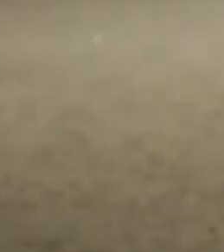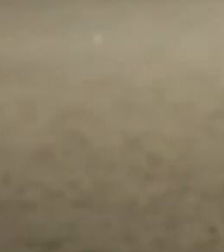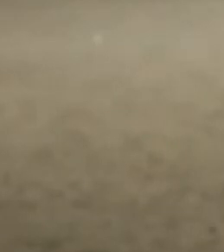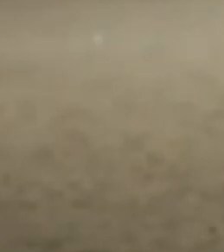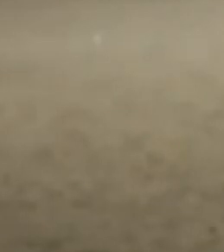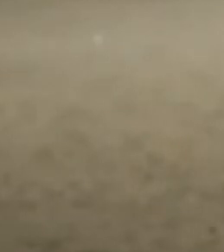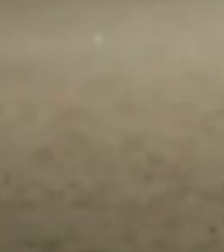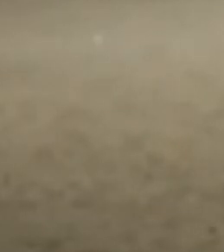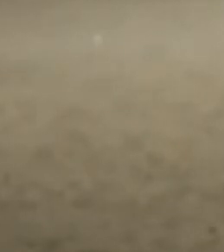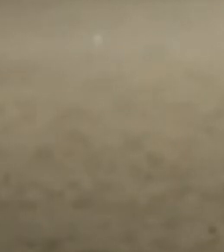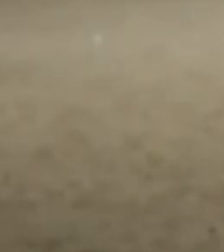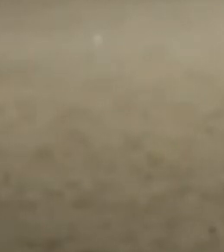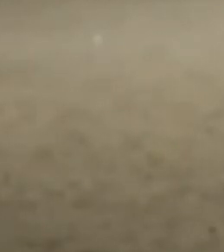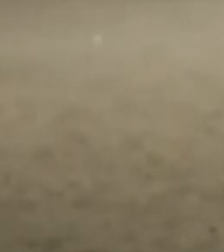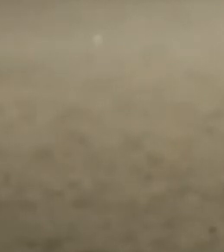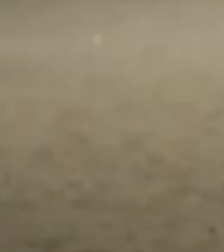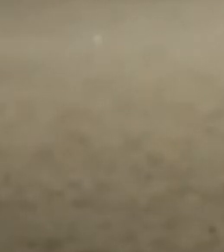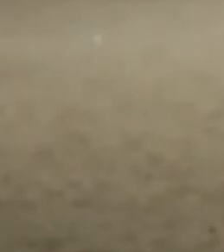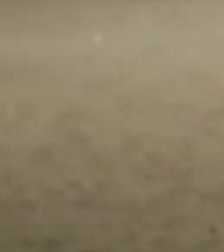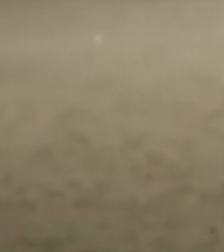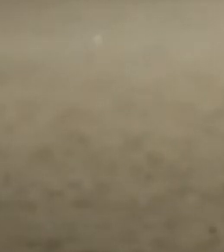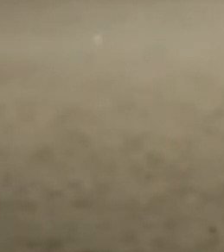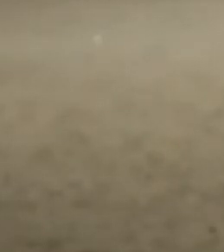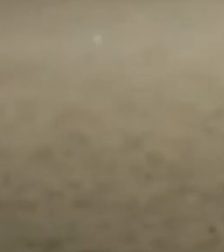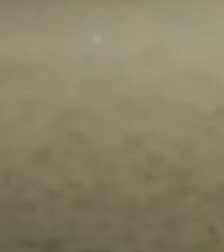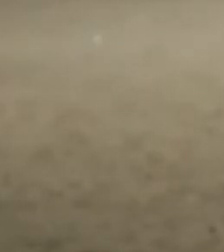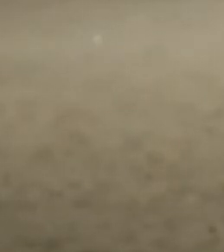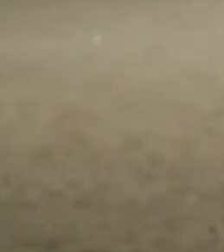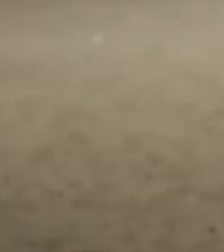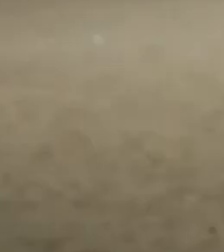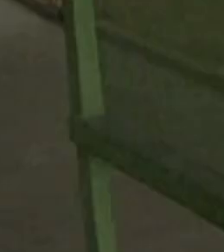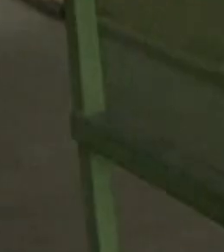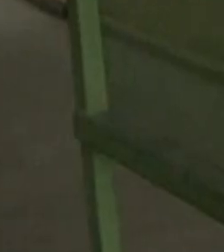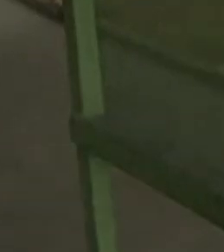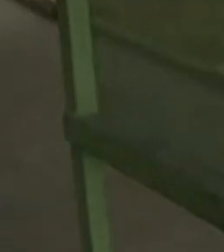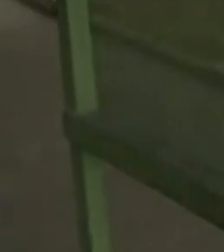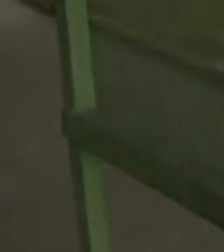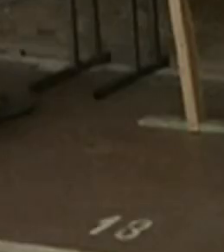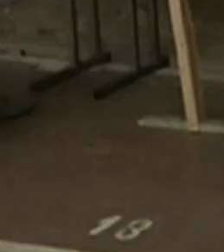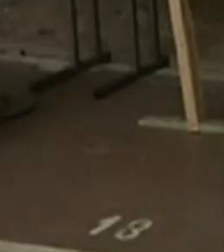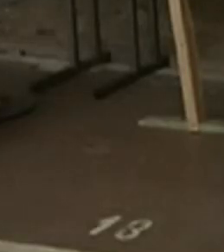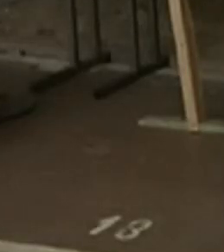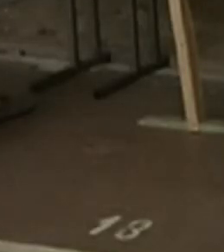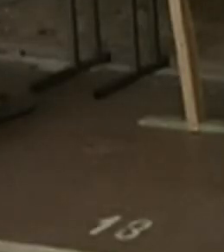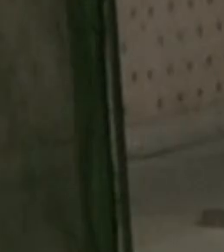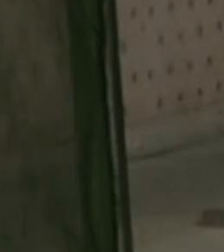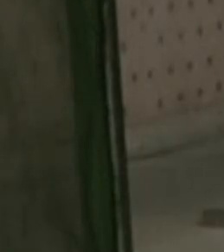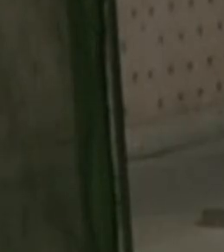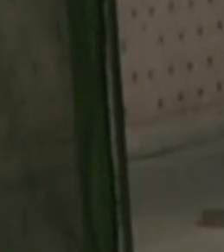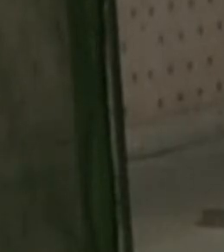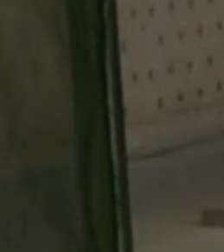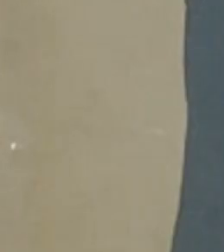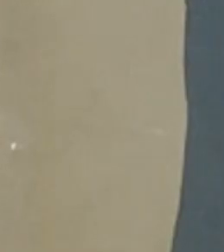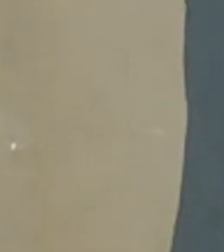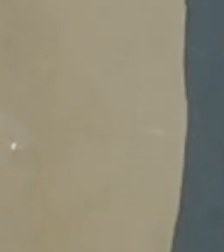будем оттачивать навыки наших инспекторов, значит, по применению оружия. Когда примут законопроект, разрешающий